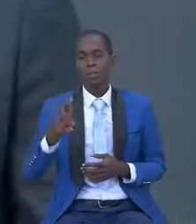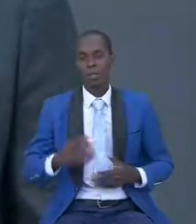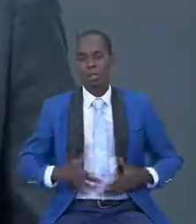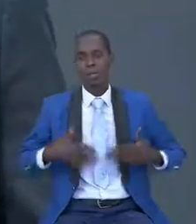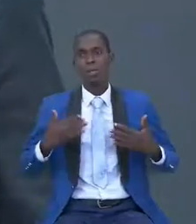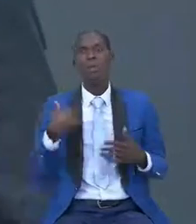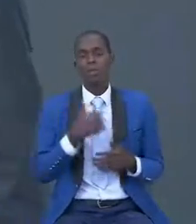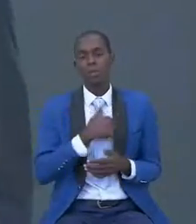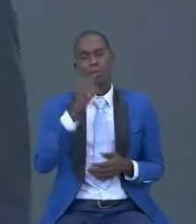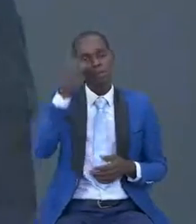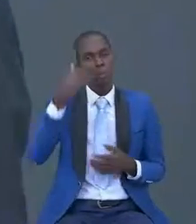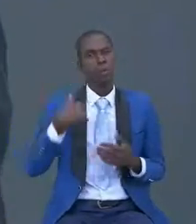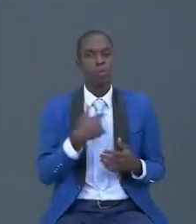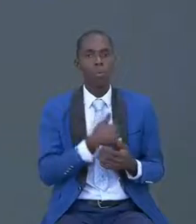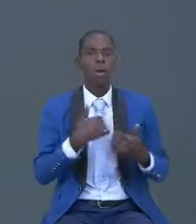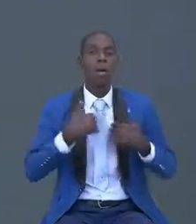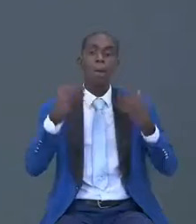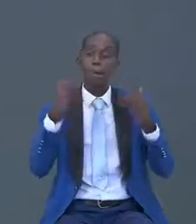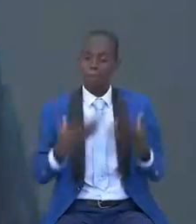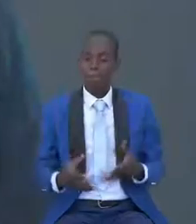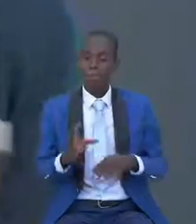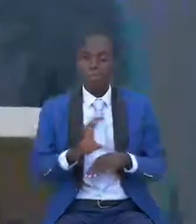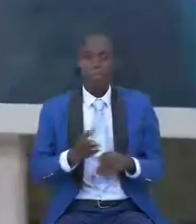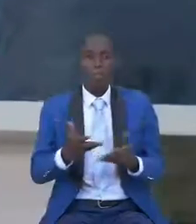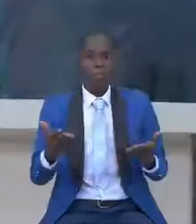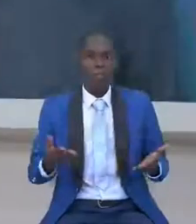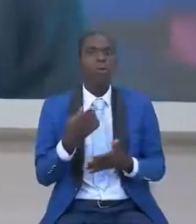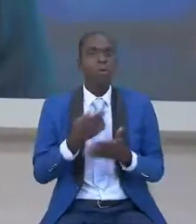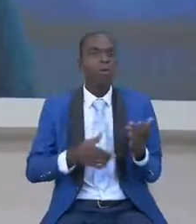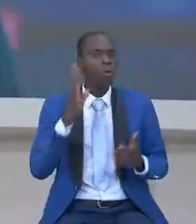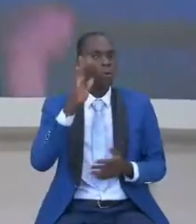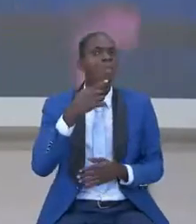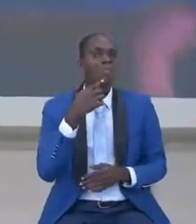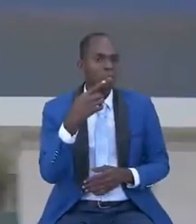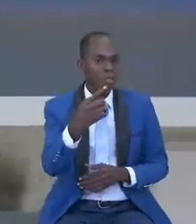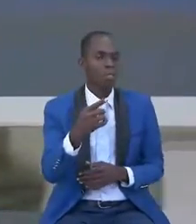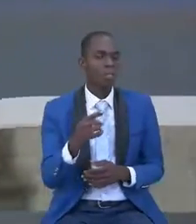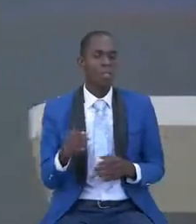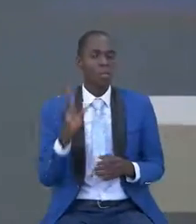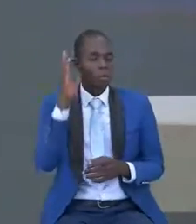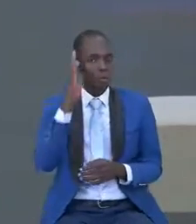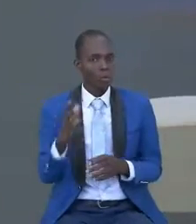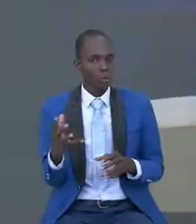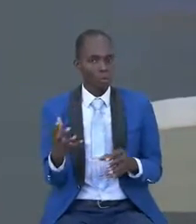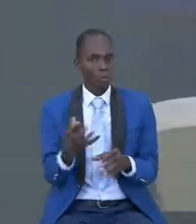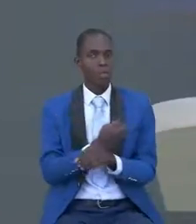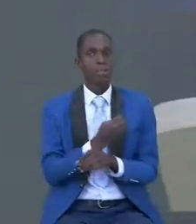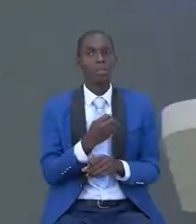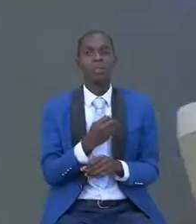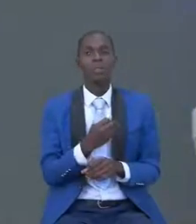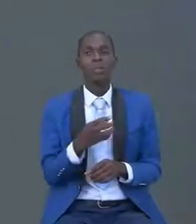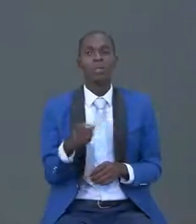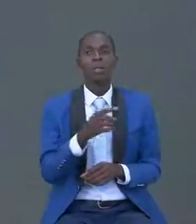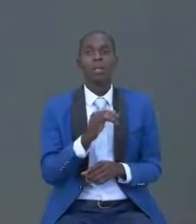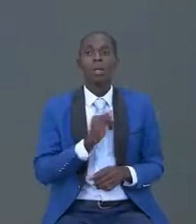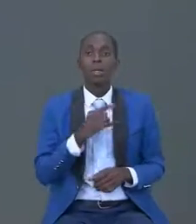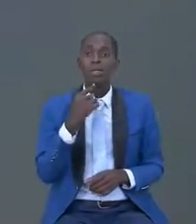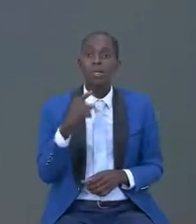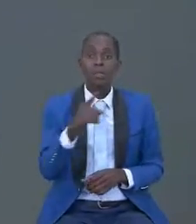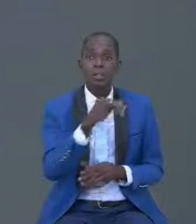plusieurs églises ici. Et qu'est-ce que tu vas leur dire? Où est-ce que tu vas les amener? Je leur dis que